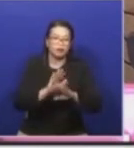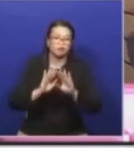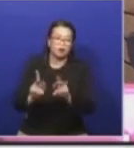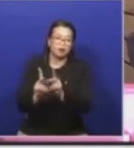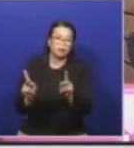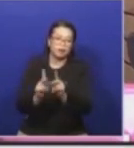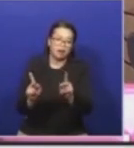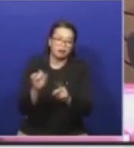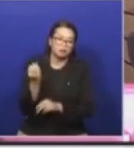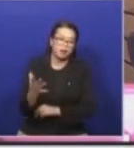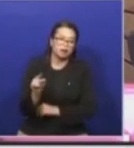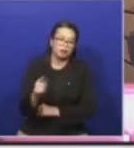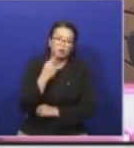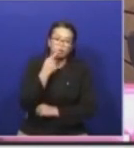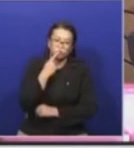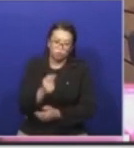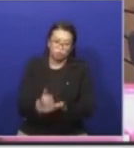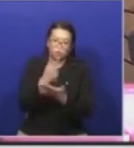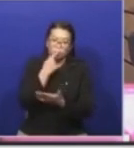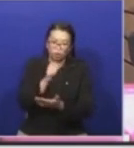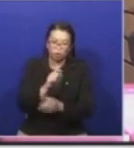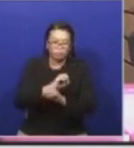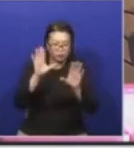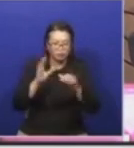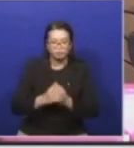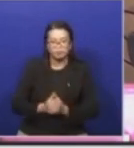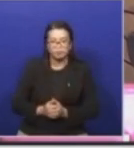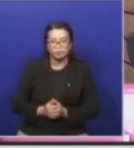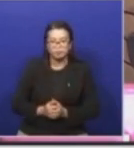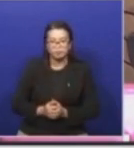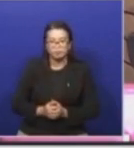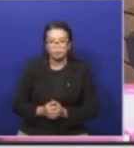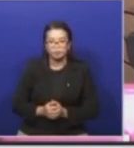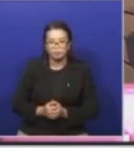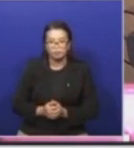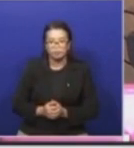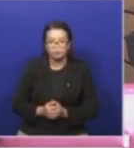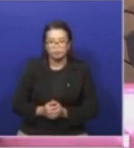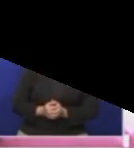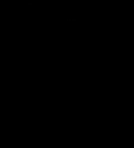างมากให้ตอบต่อสภาผู้แทนราษฎรแห่งนี้นะครับผมสงวนคำประชามติ 50% ครับ